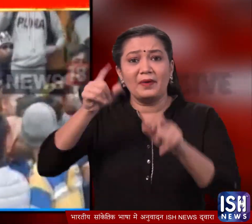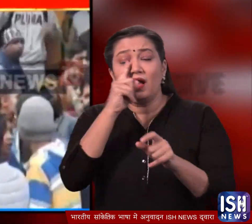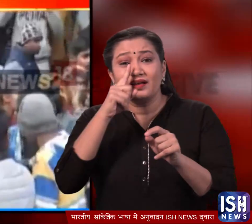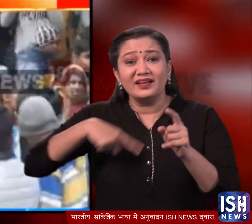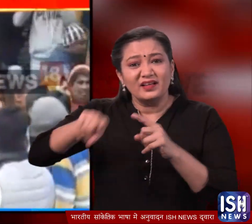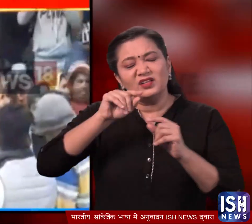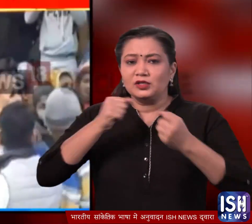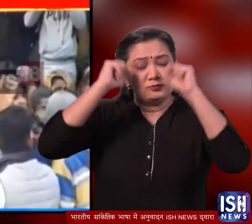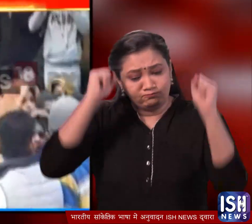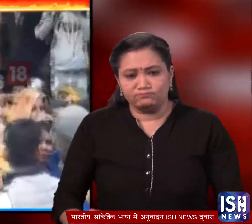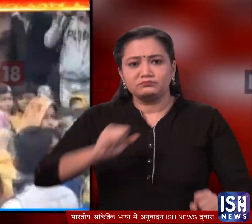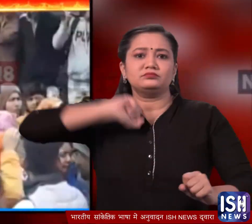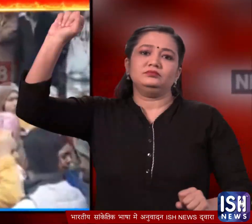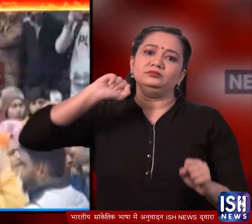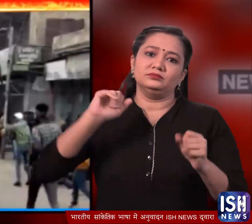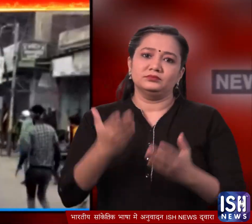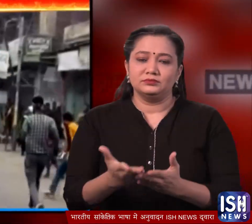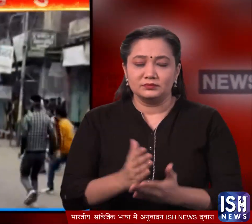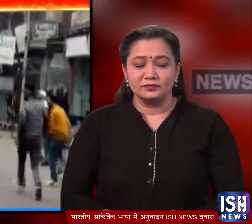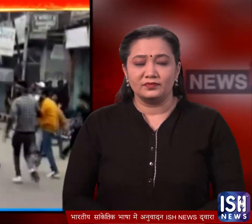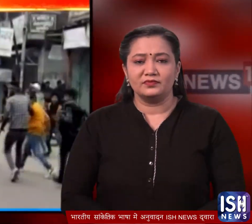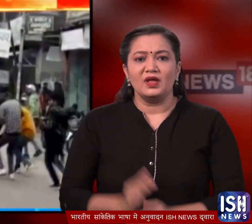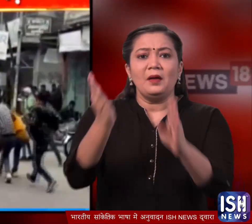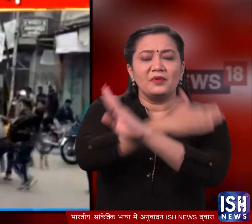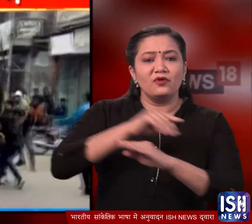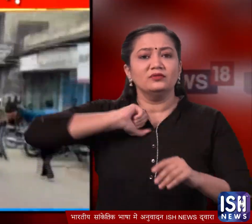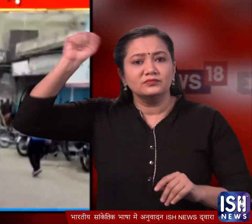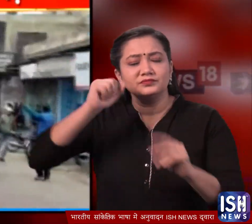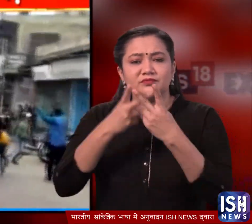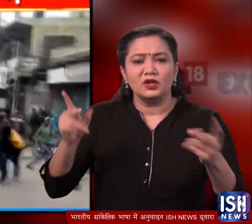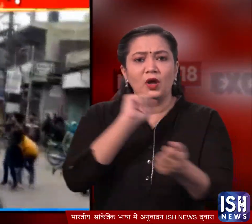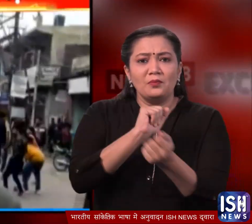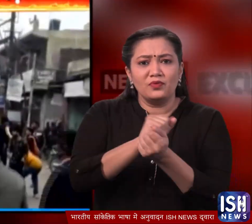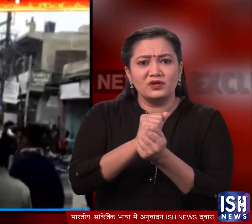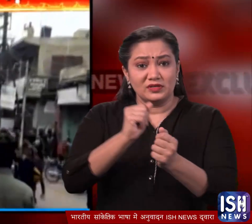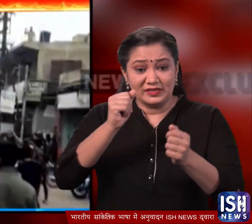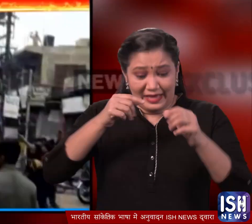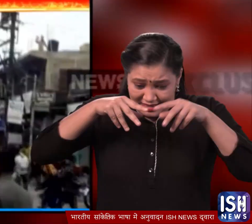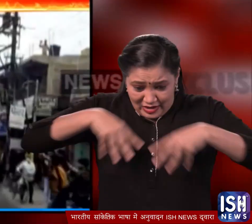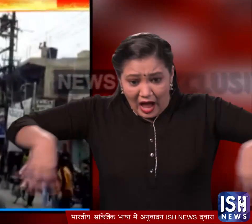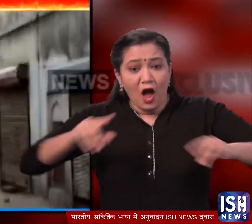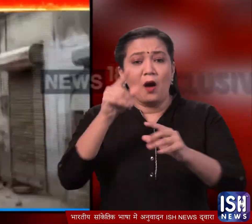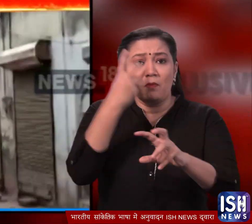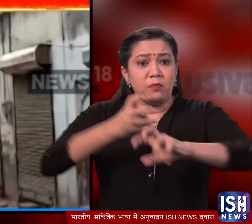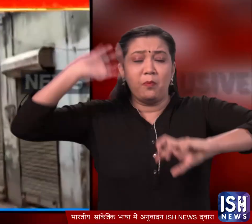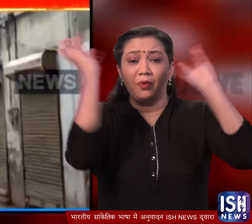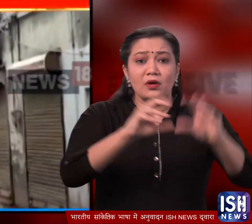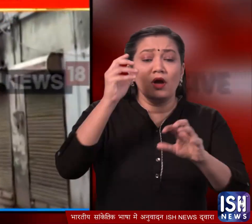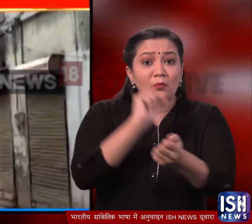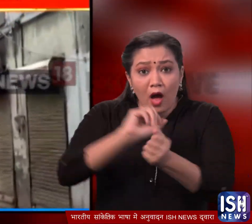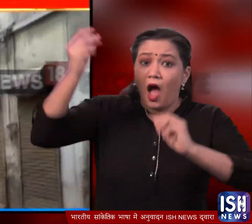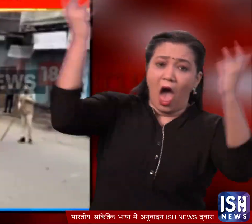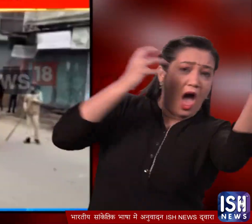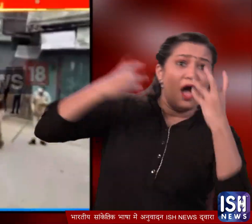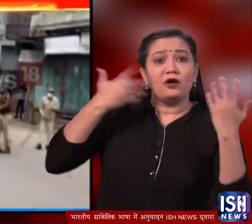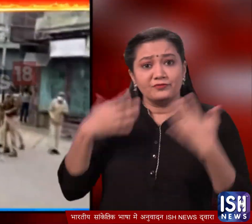शामिल महिलाएं सड़क पर ही धरने पर बैठ गईं। इस पूरे बवाल से पहले प्रदर्शनकारियों ने पुलिस पर जमकर पथराव किया, जिसमें कुछ पुलिस वाले